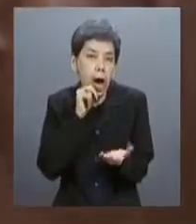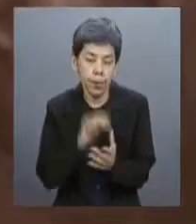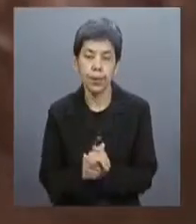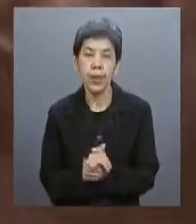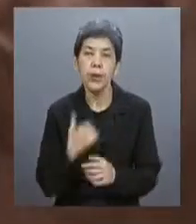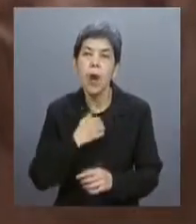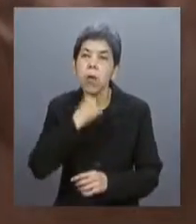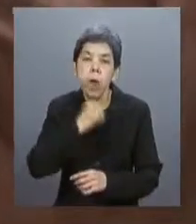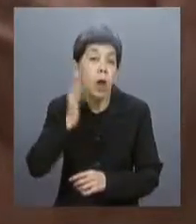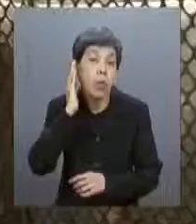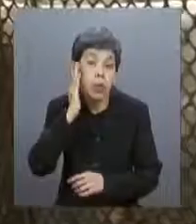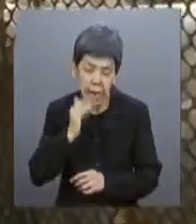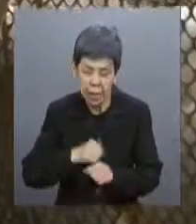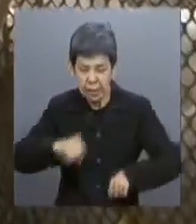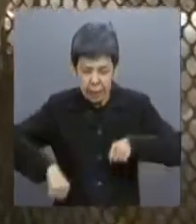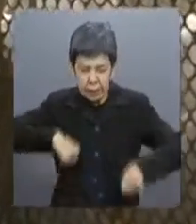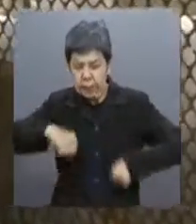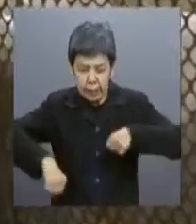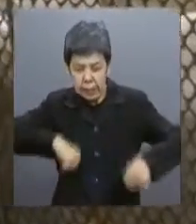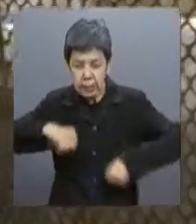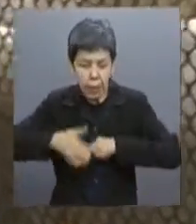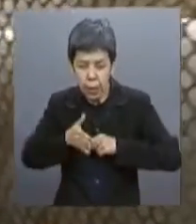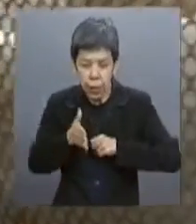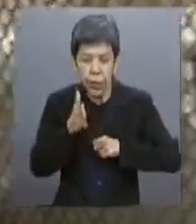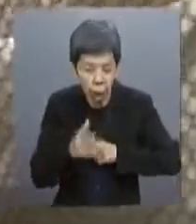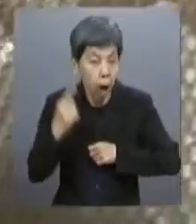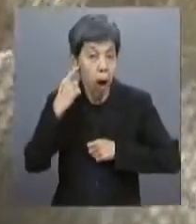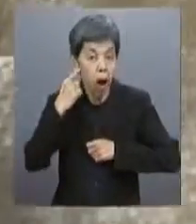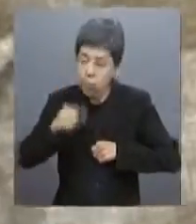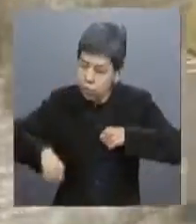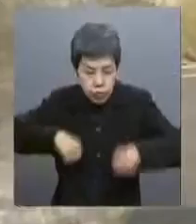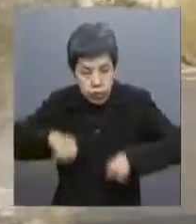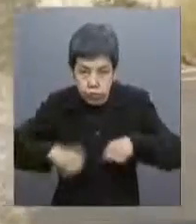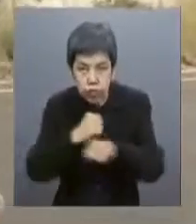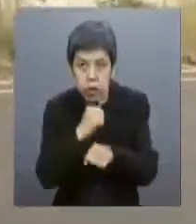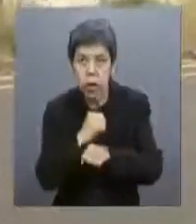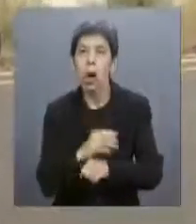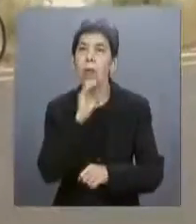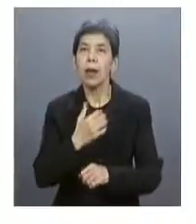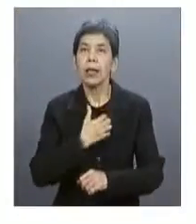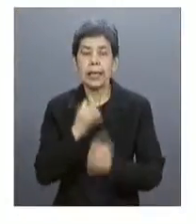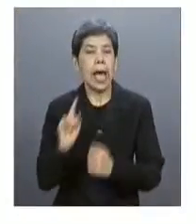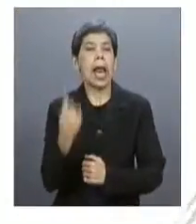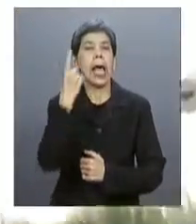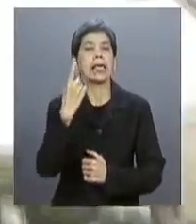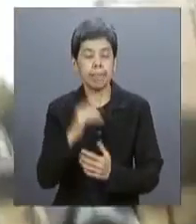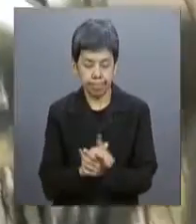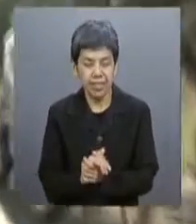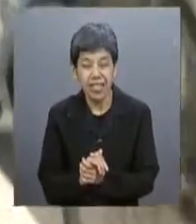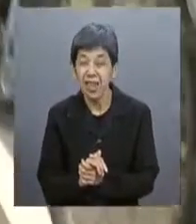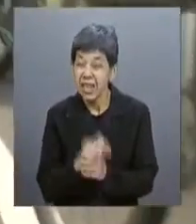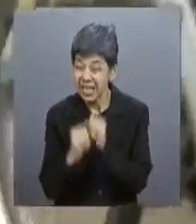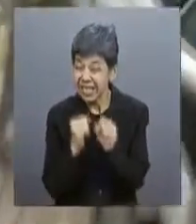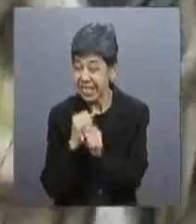ริฐทรัพย์ก็เป็นอีกคนหนึ่งที่ต้องรีบปั่นจักรยานมาจากบ้านทันทีหลังจากได้ยินเสียงประกาศตามสายจำนงบอกว่านี่ก็เป็นครั้งแรกในรอบ